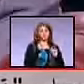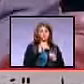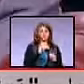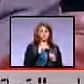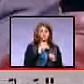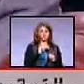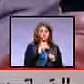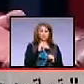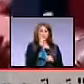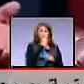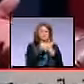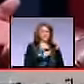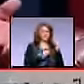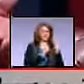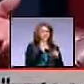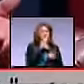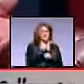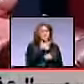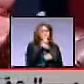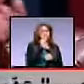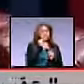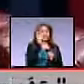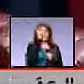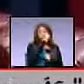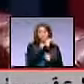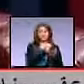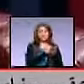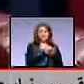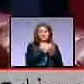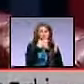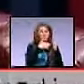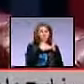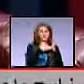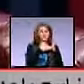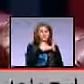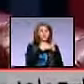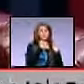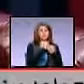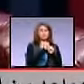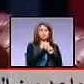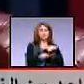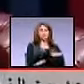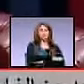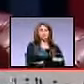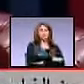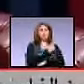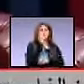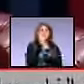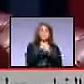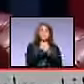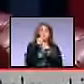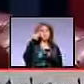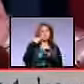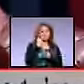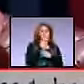عارف يعلم بنته. انا لا اتعاطف مع بلطجي، ولكن موظف محترم ورتبه على قده مش عارف يدخل بنته